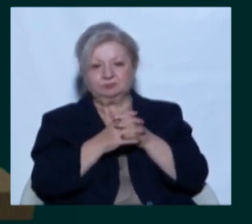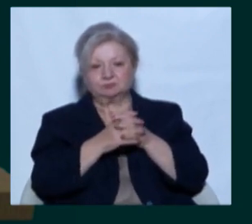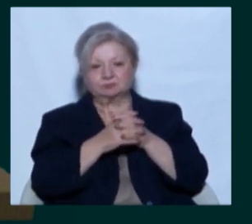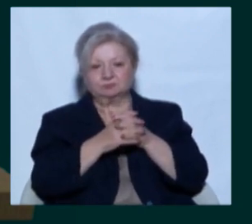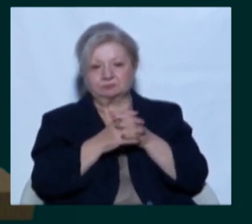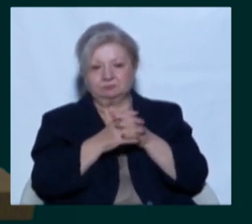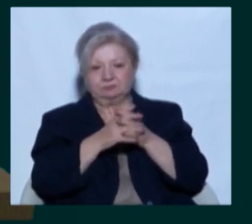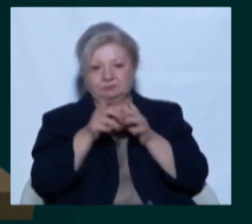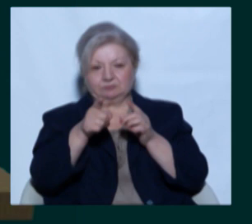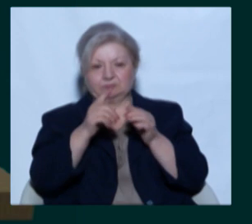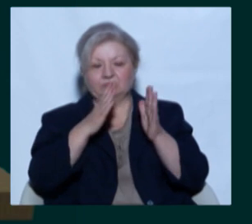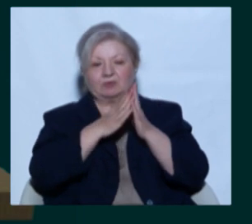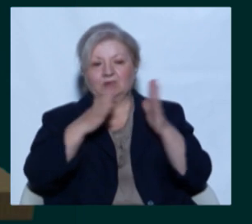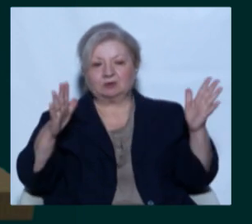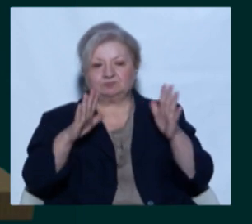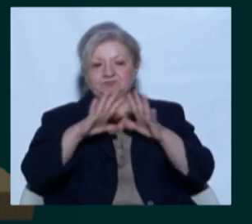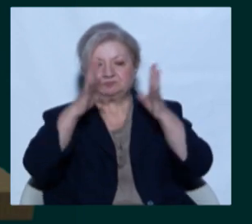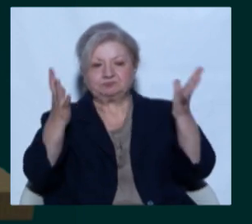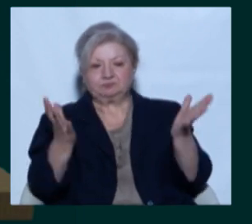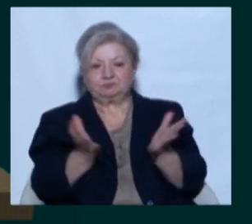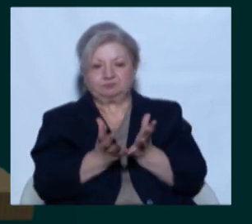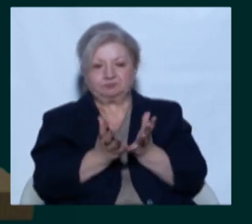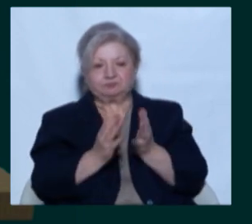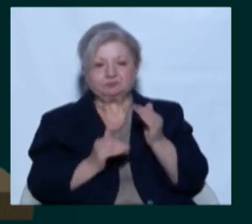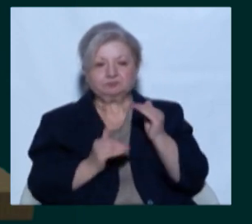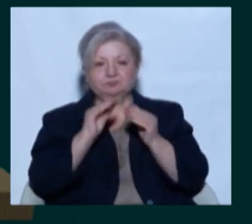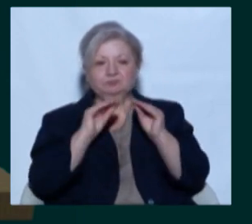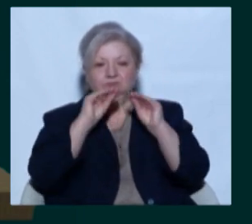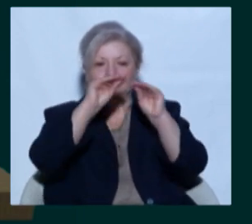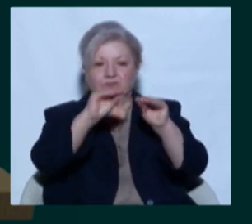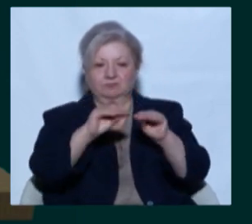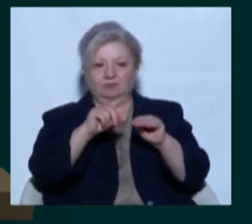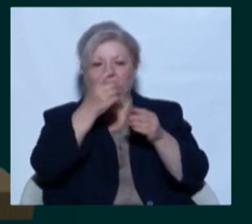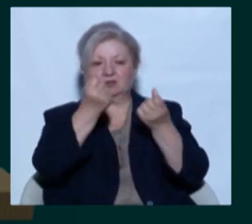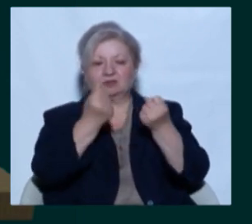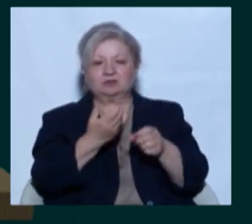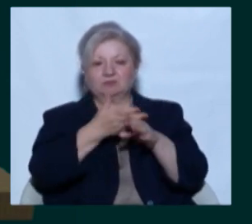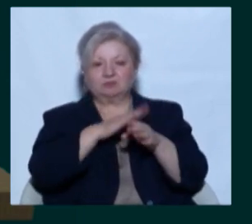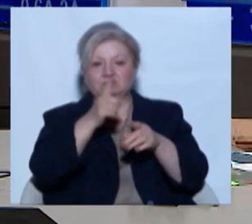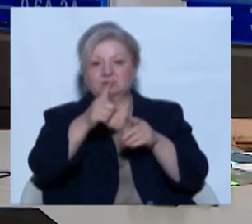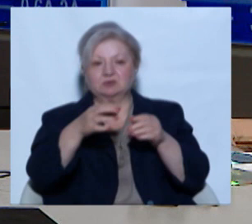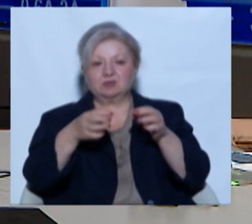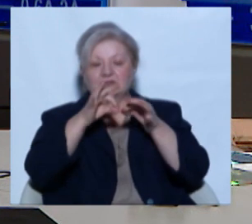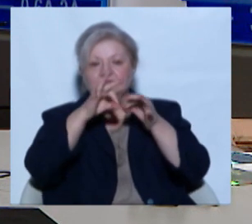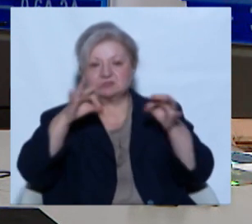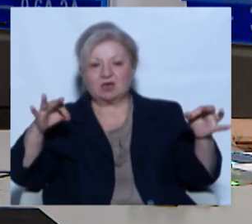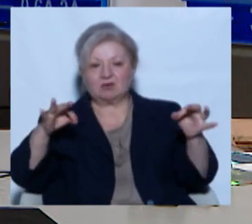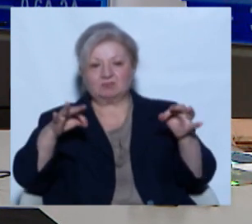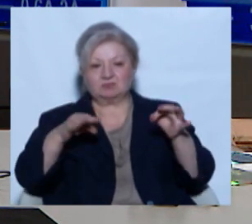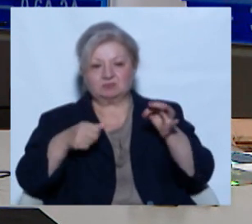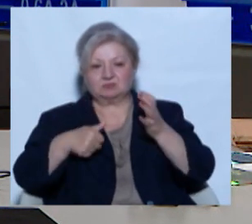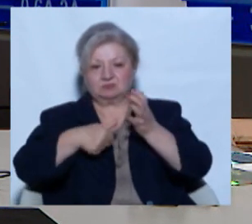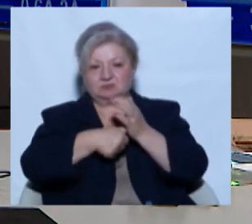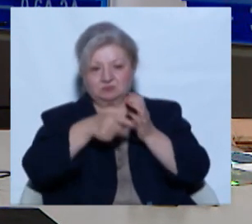და გავზარდოთ მასა. ტვირთის მასა, რომელიც აი ამ ძაფის საშუალებით, ამ